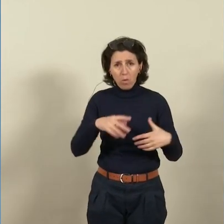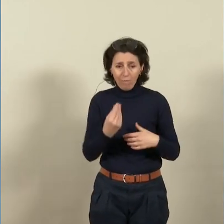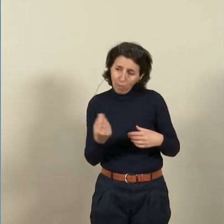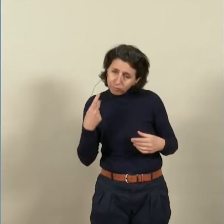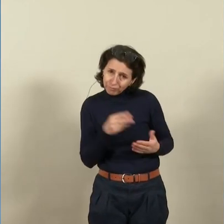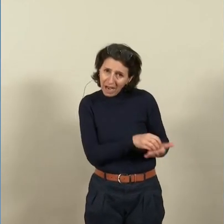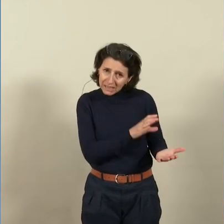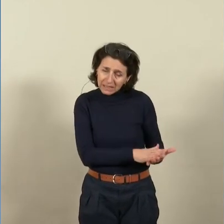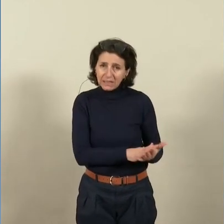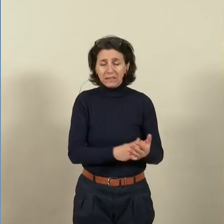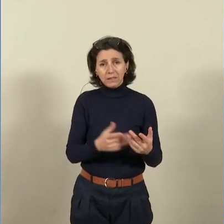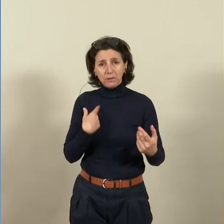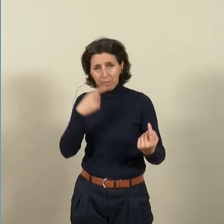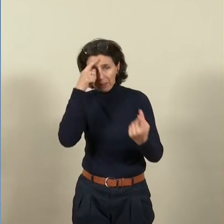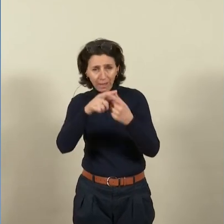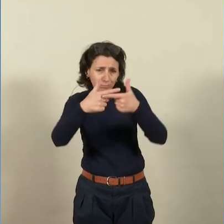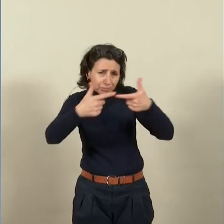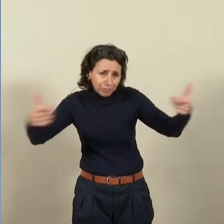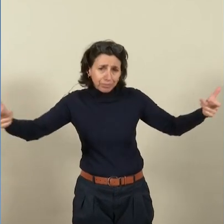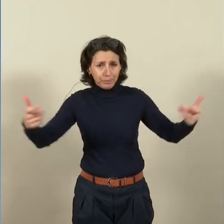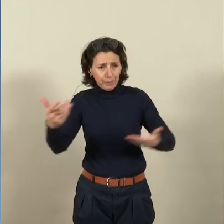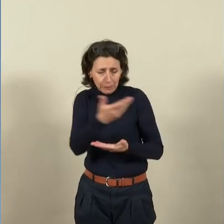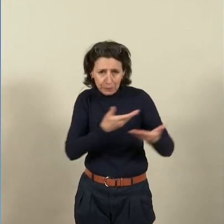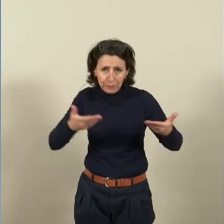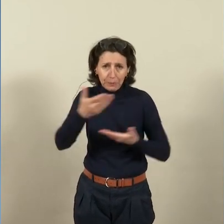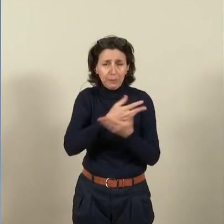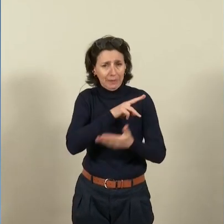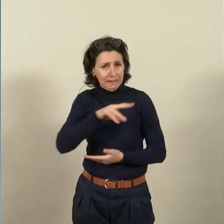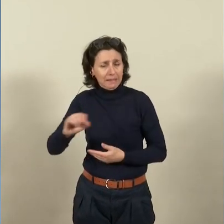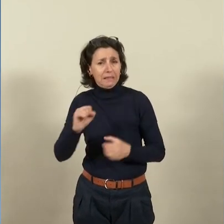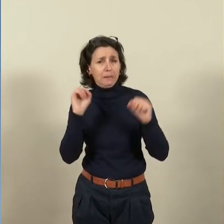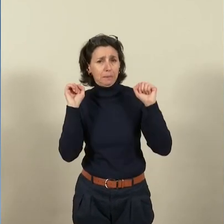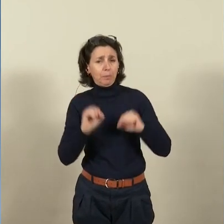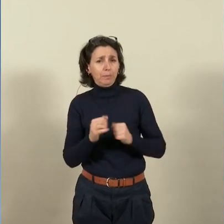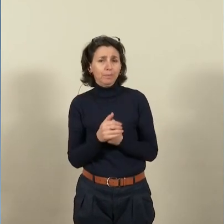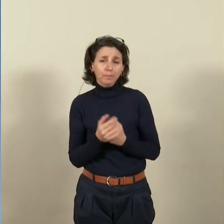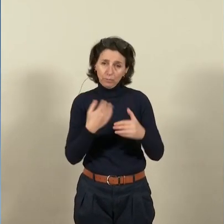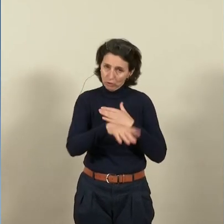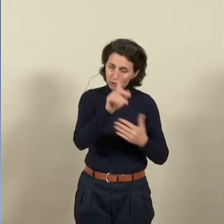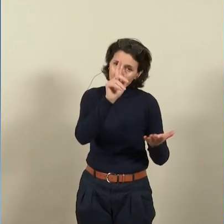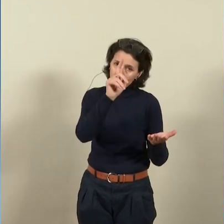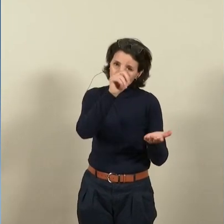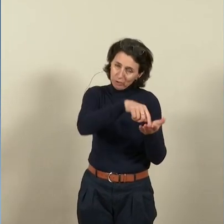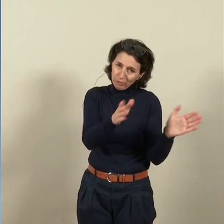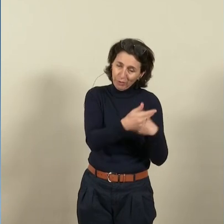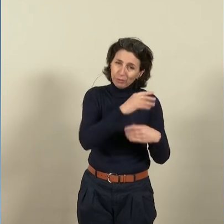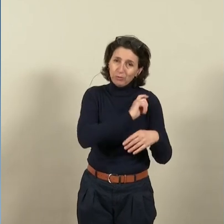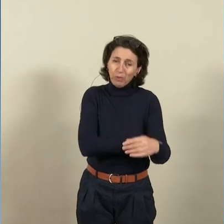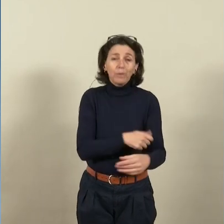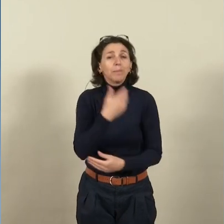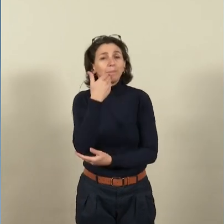envie de d'aborder le sujet des violences sexuelles et sexistes dans le sport je vous